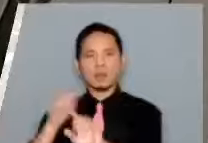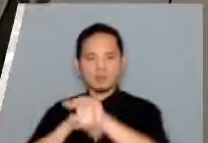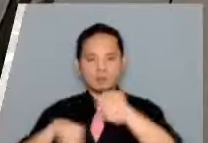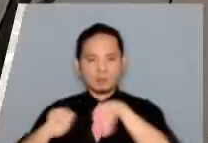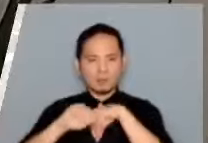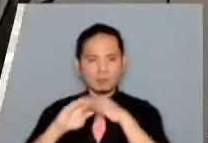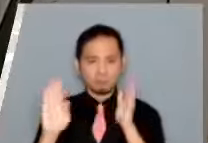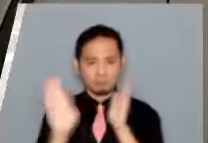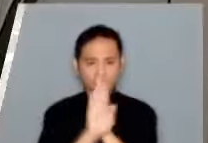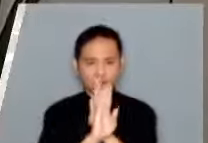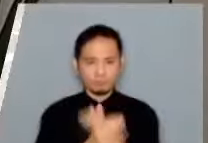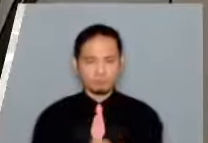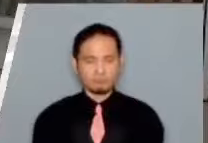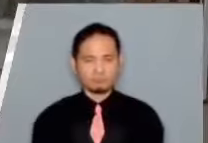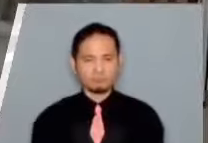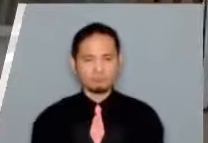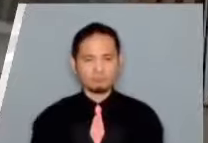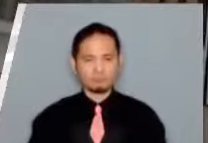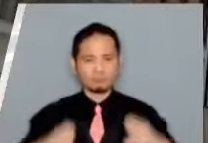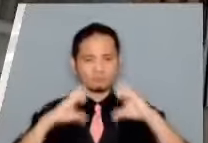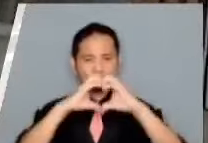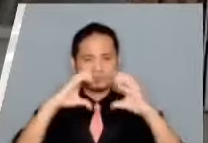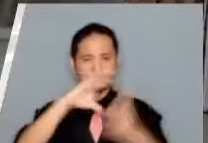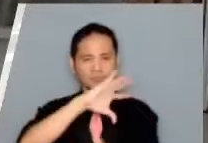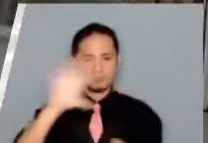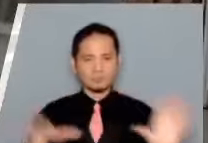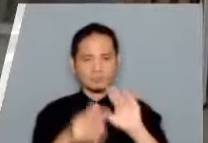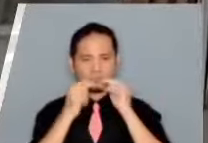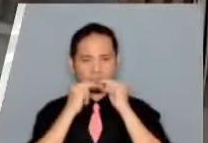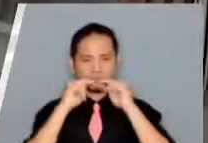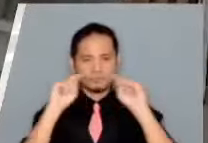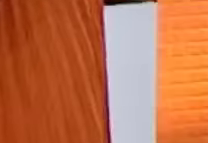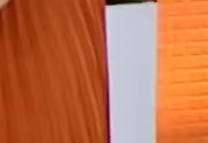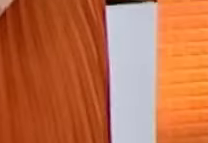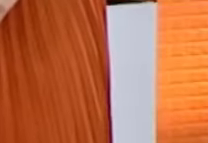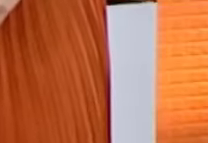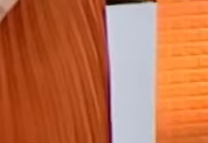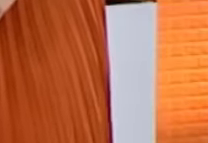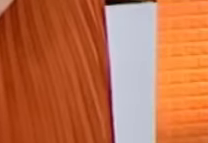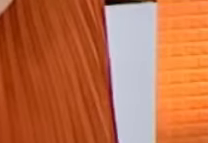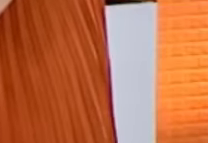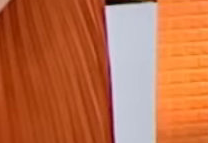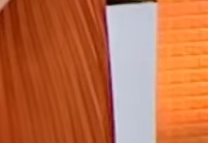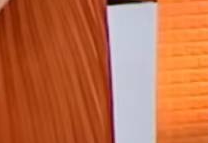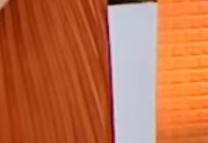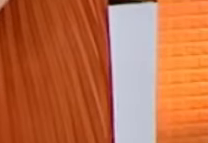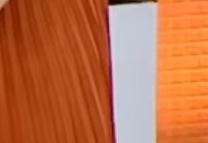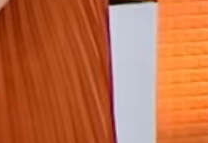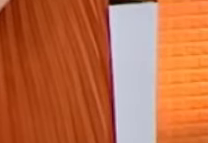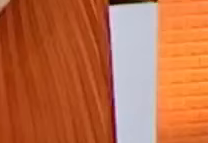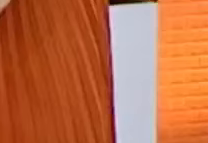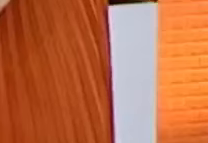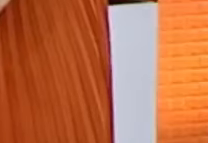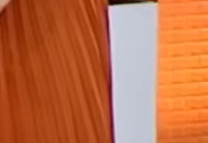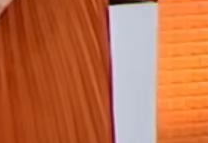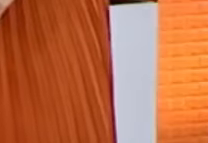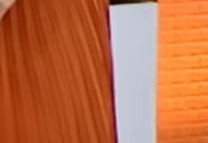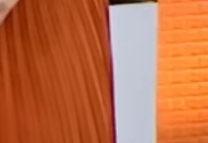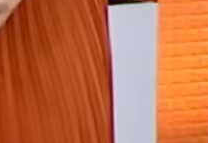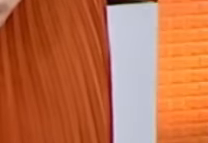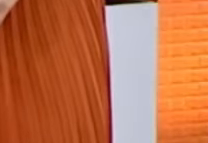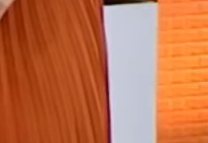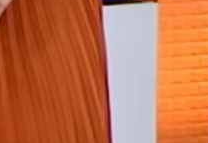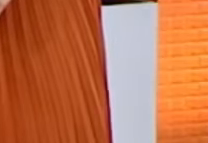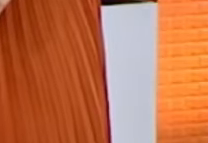balita Macky pulido para sa GMA integrated news mga kapuso para una ka sa mga balita mag-subscribe sa